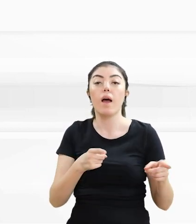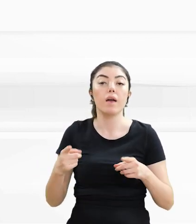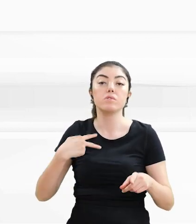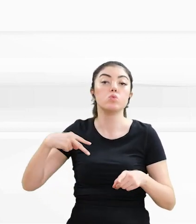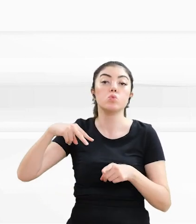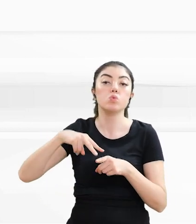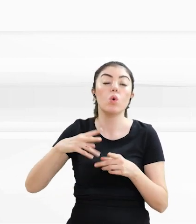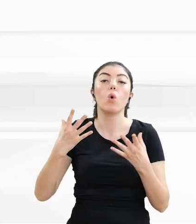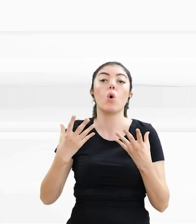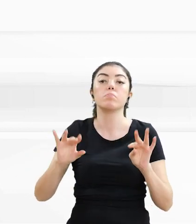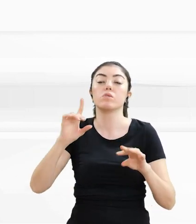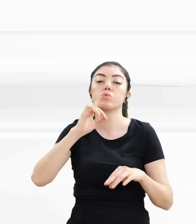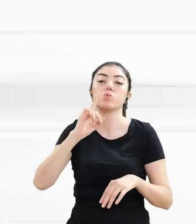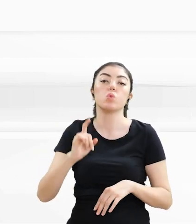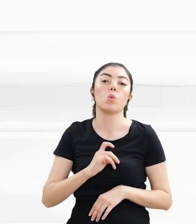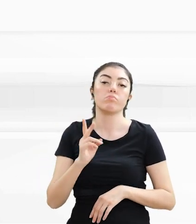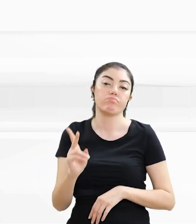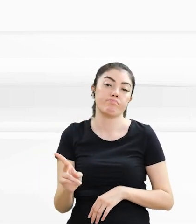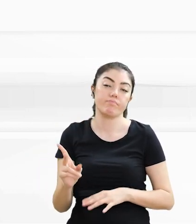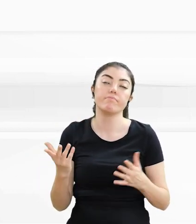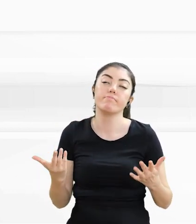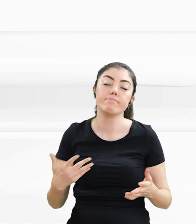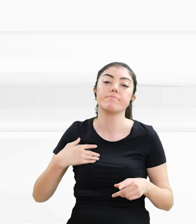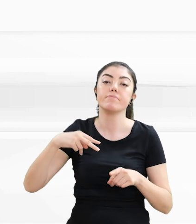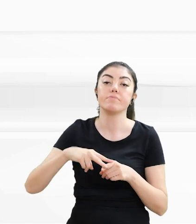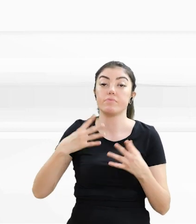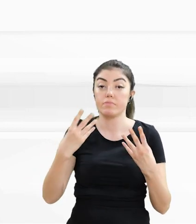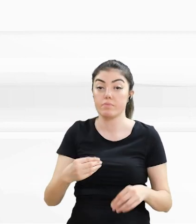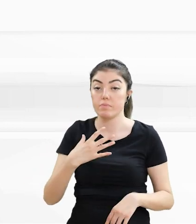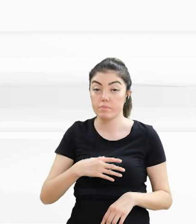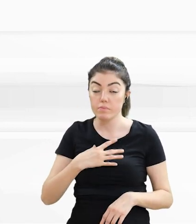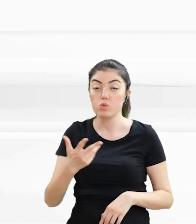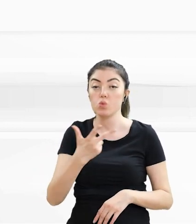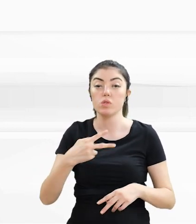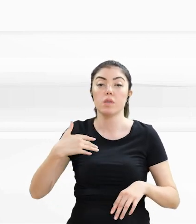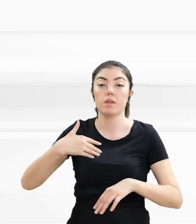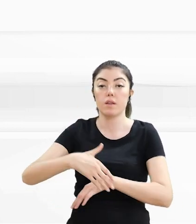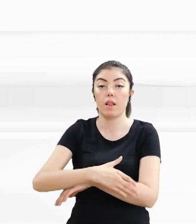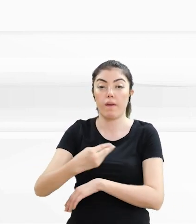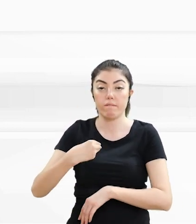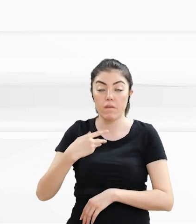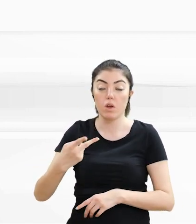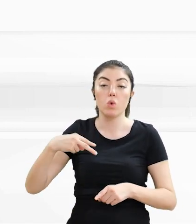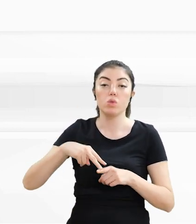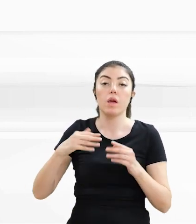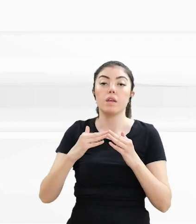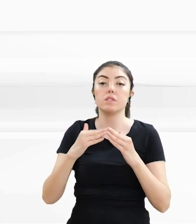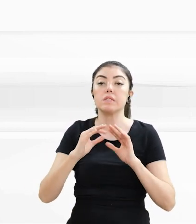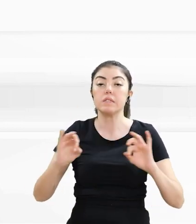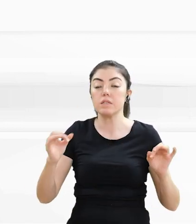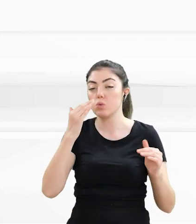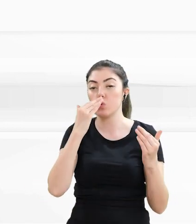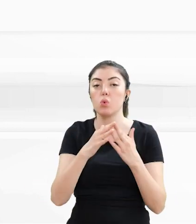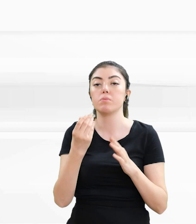hangisiyle üçgen oluşturmam diye soruyor Öyle değil mi ve üçgen oluşturabilmek için de Üç kenarı verildiğinde üçgen